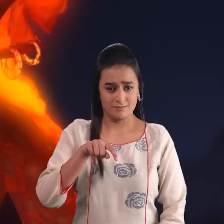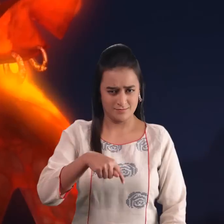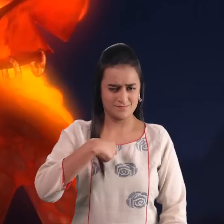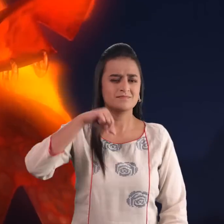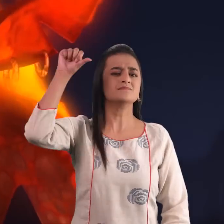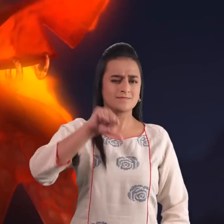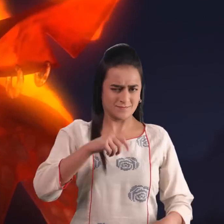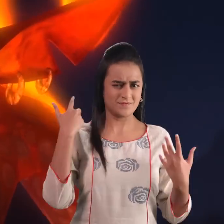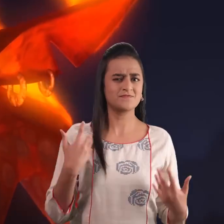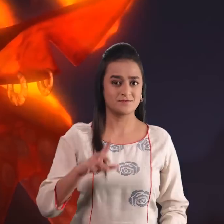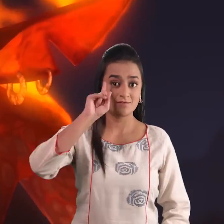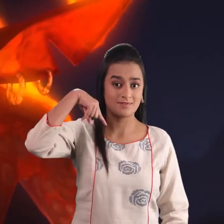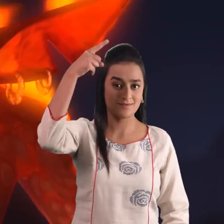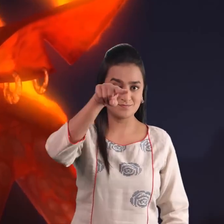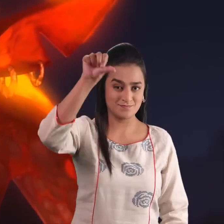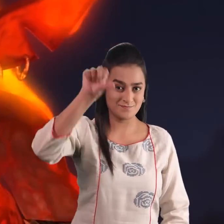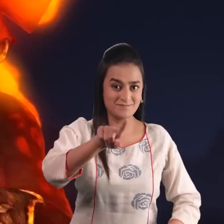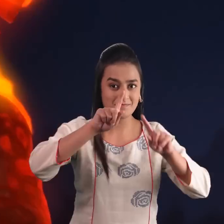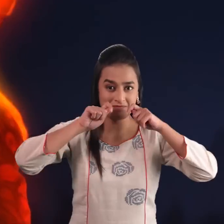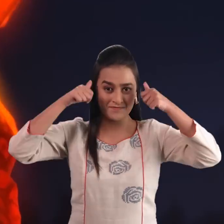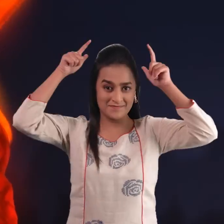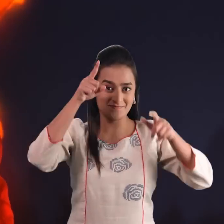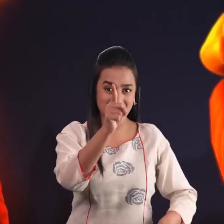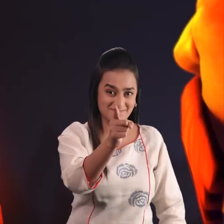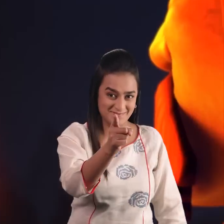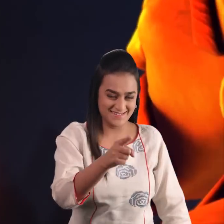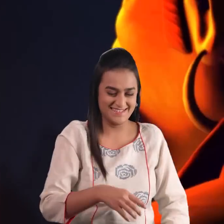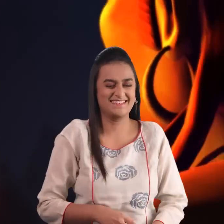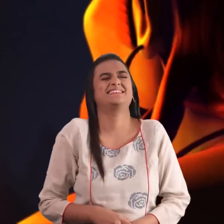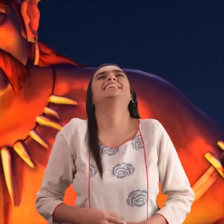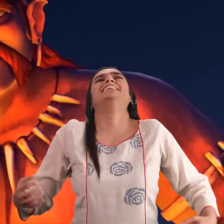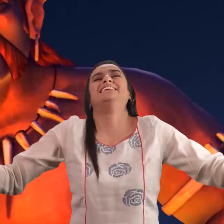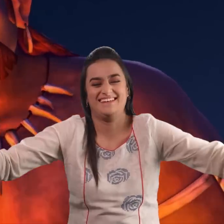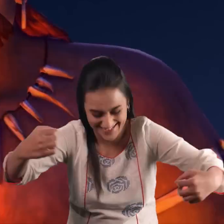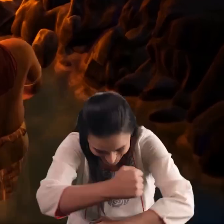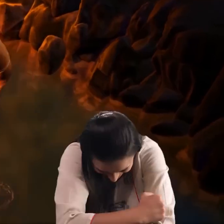इस बार मैं हारा प्रलंबसुर, पर अगली बार बारी तुम्हारी है।